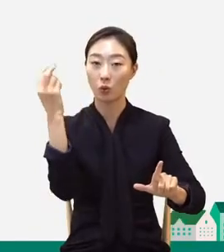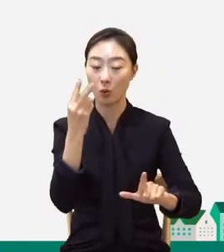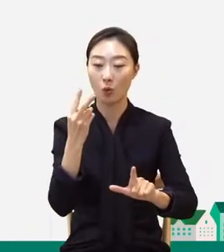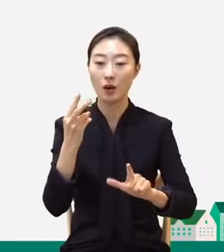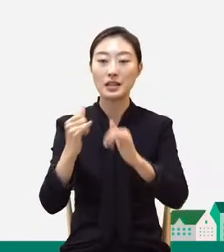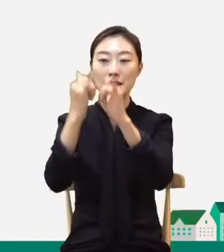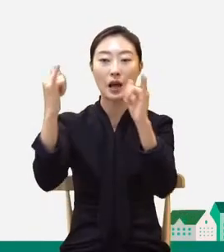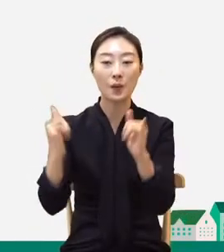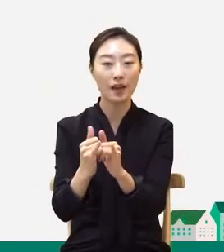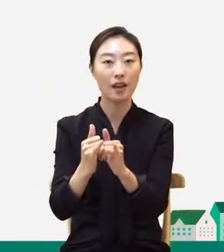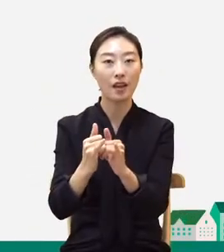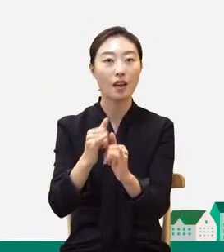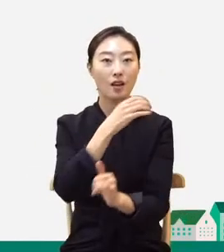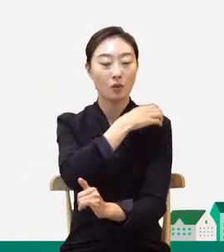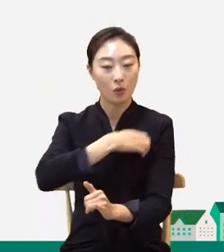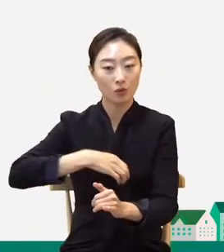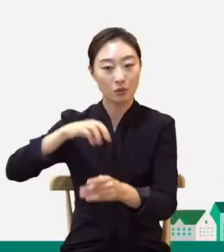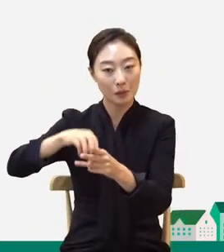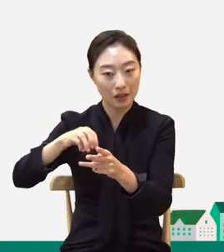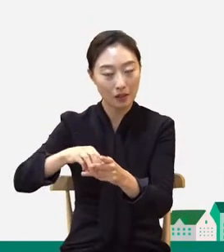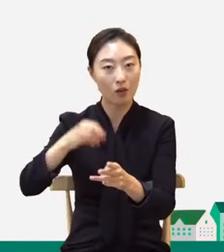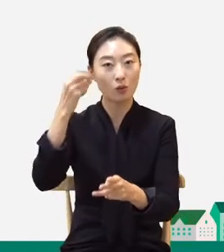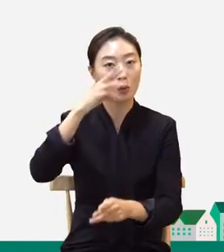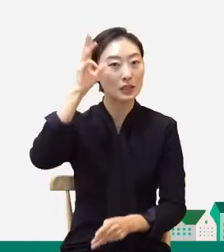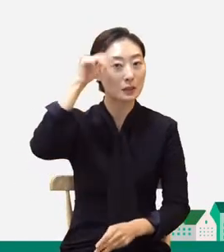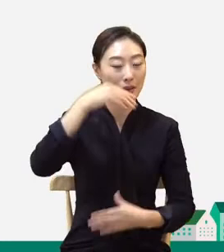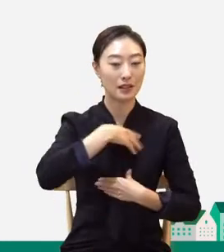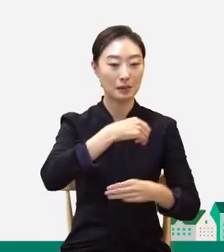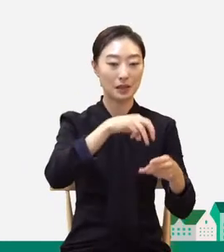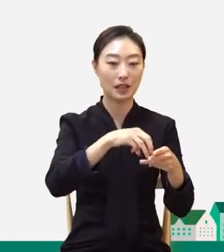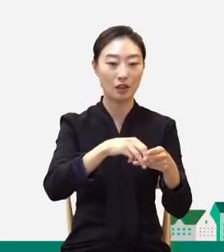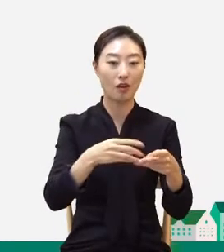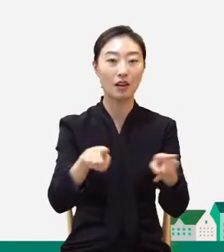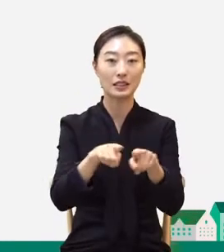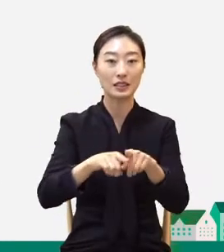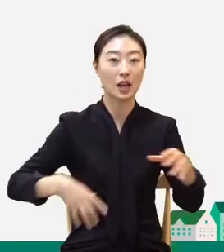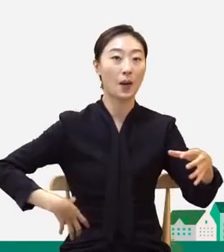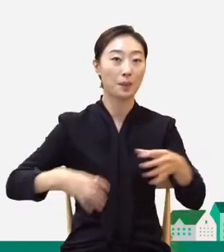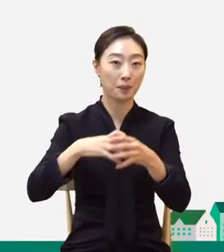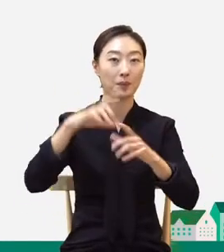있는 동주민센터와 치매안심센터하고 협약하는 모습입니다.